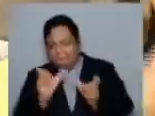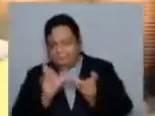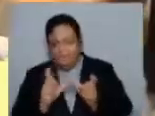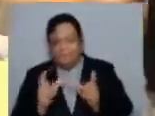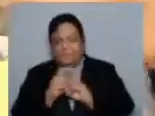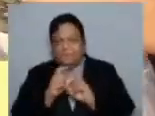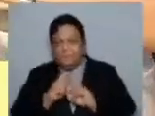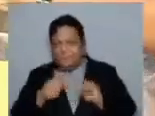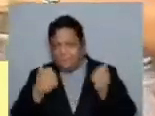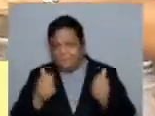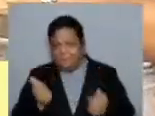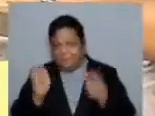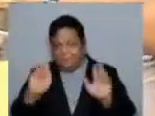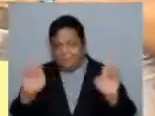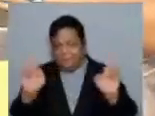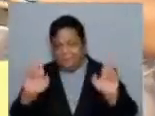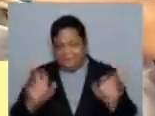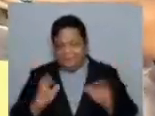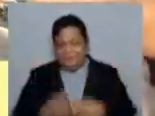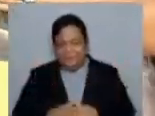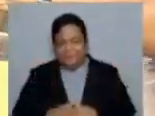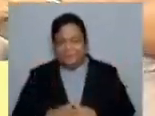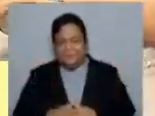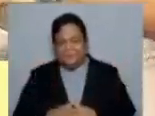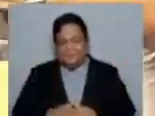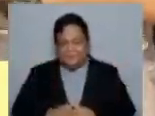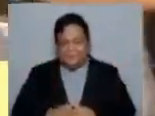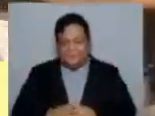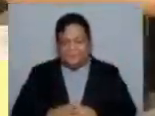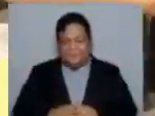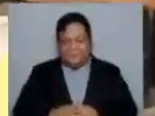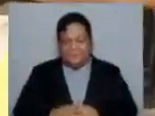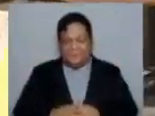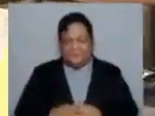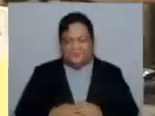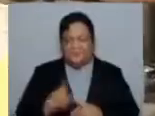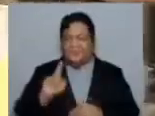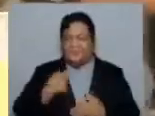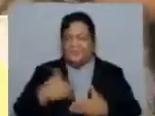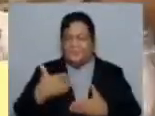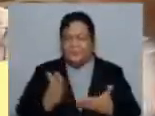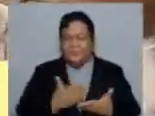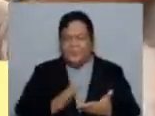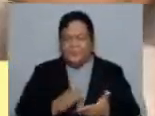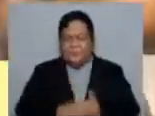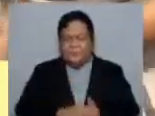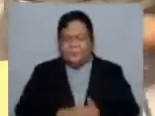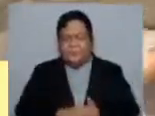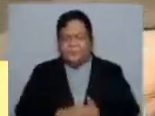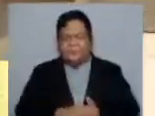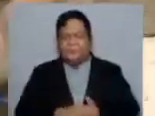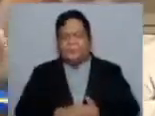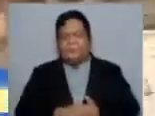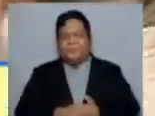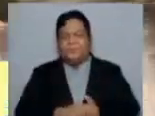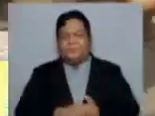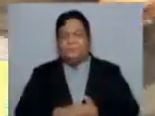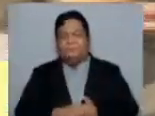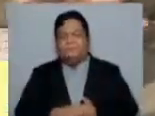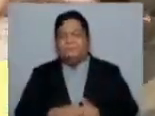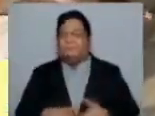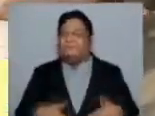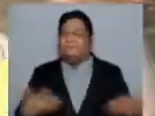na? Sige. Ano ba ang next song natin ngayon? Ayan. Ayan. Okay, bilis